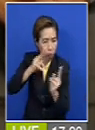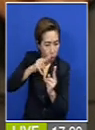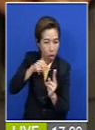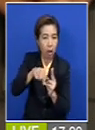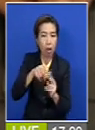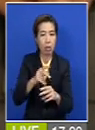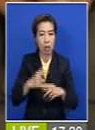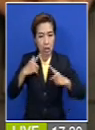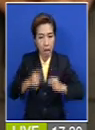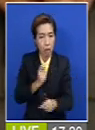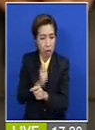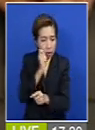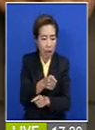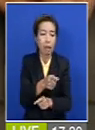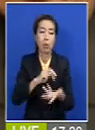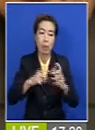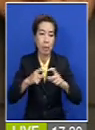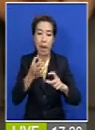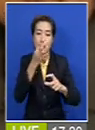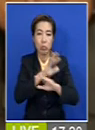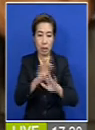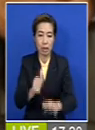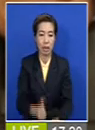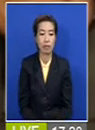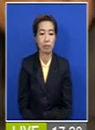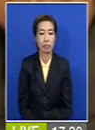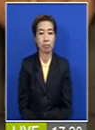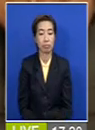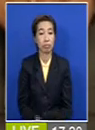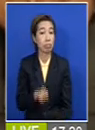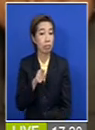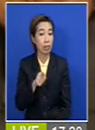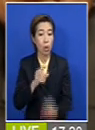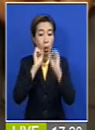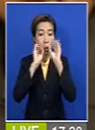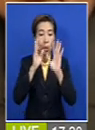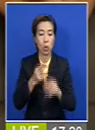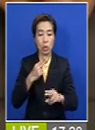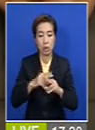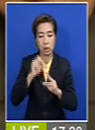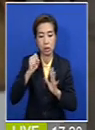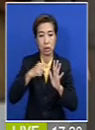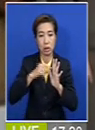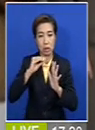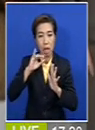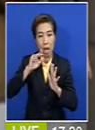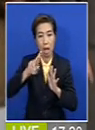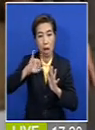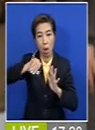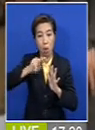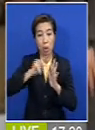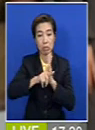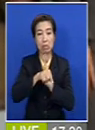ก็สามารถที่จะพักใบอนุญาตได้เช่นเดียวกัน ซึ่งกรณีของคุณสาโรจน์ก็ถือเป็นรายแรกด้วยนะคะหลังจาก